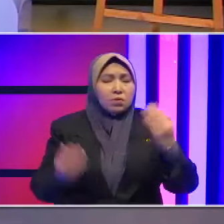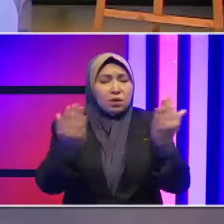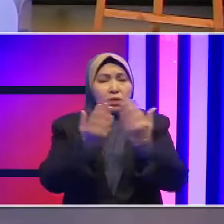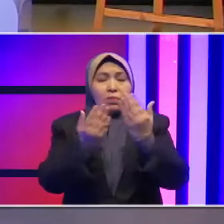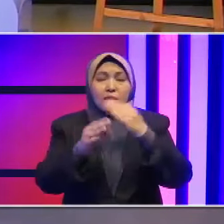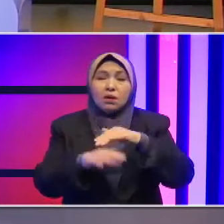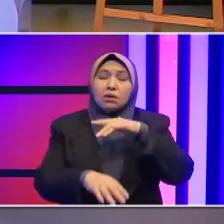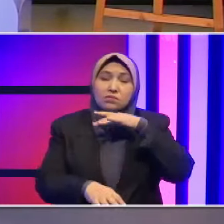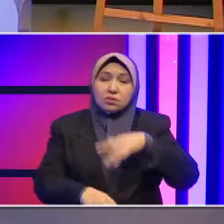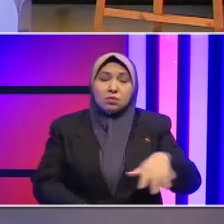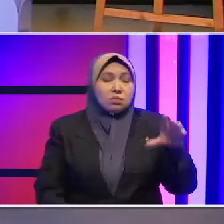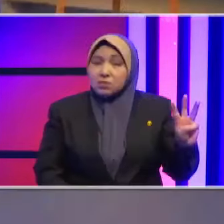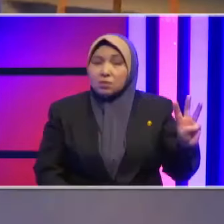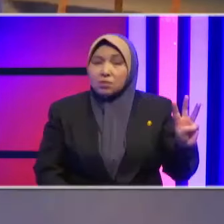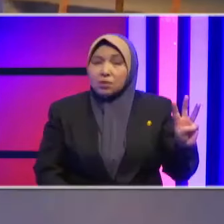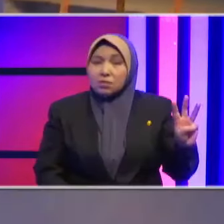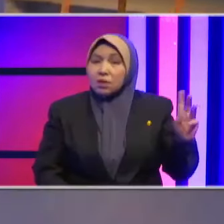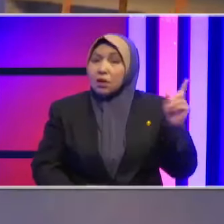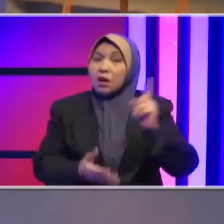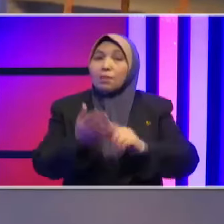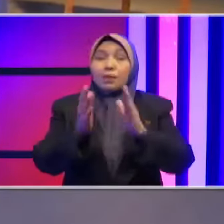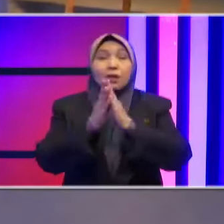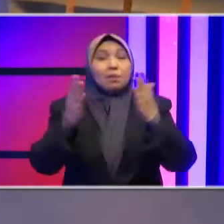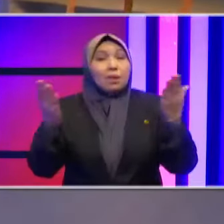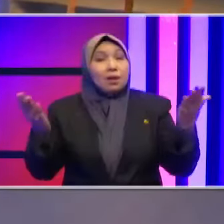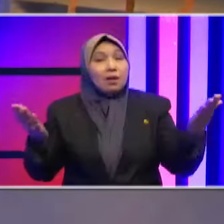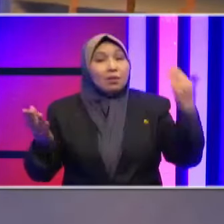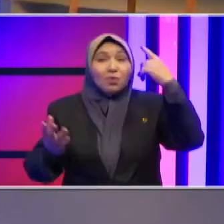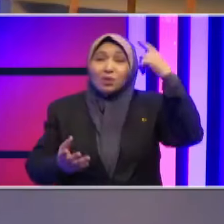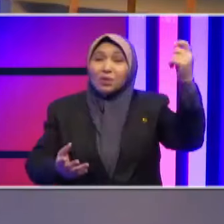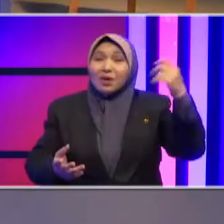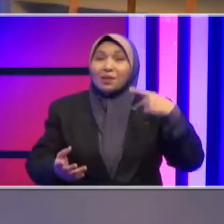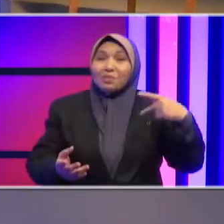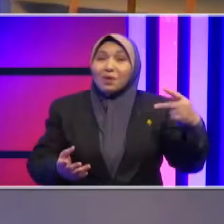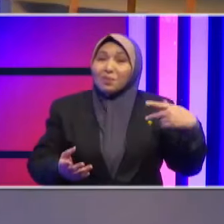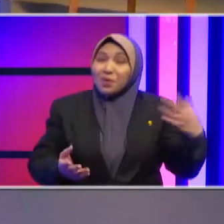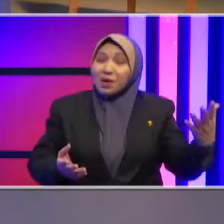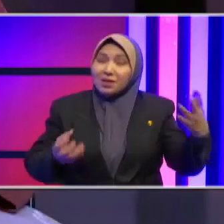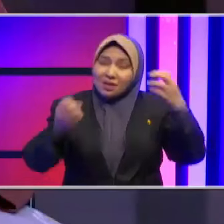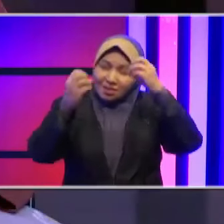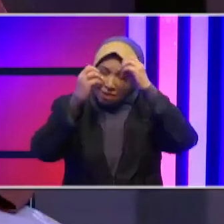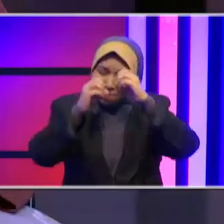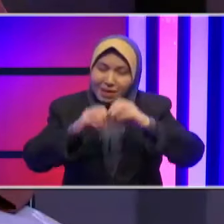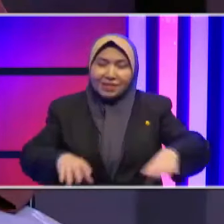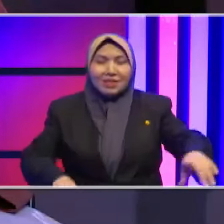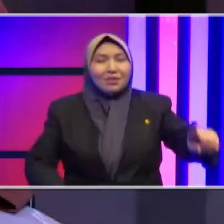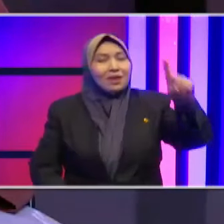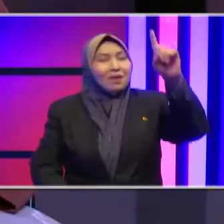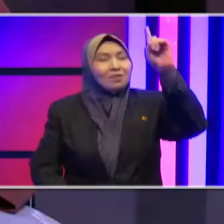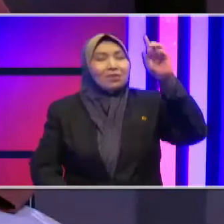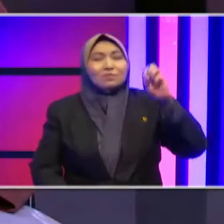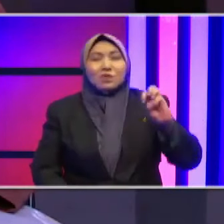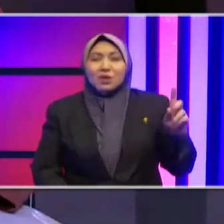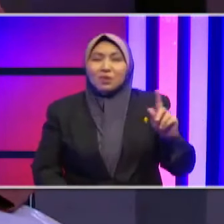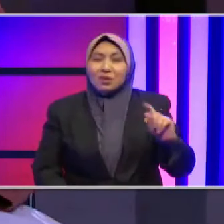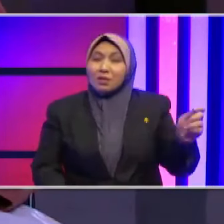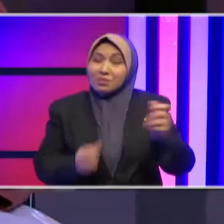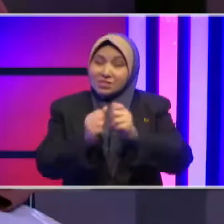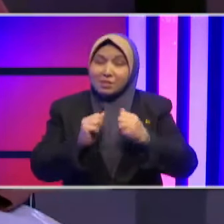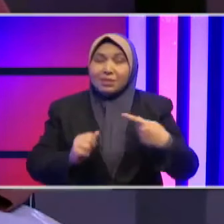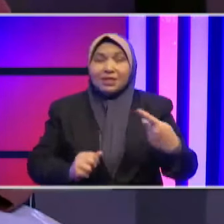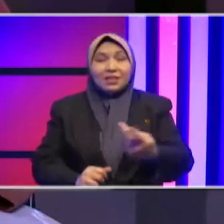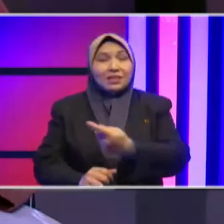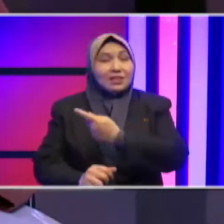washohbihi ajma'in Amma ba'du Apo kaba bantuan dan perempuan yang telah mati Allah subhanahuwata'ala bersama